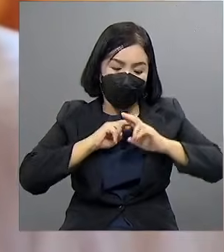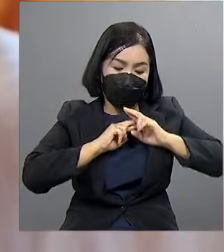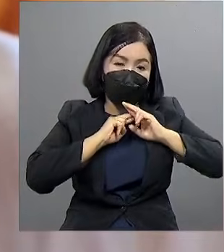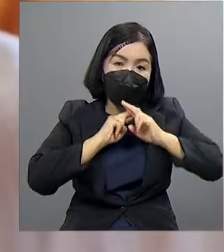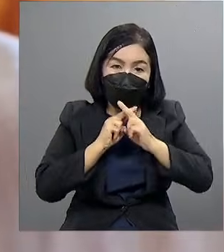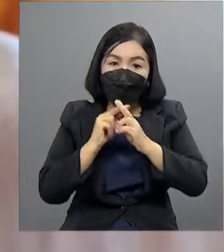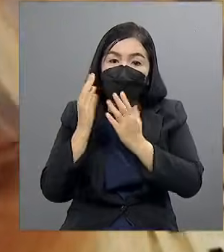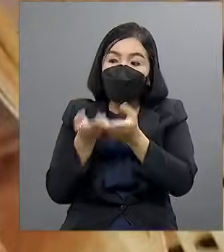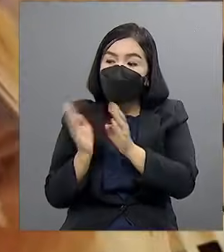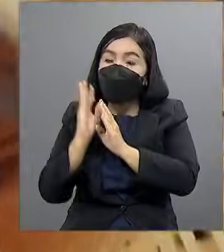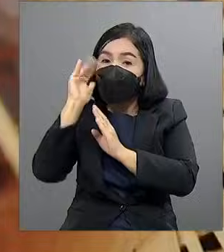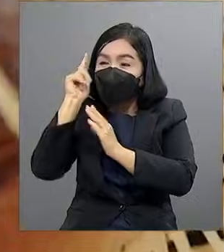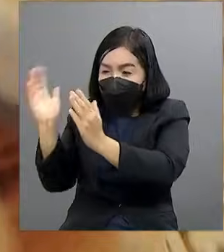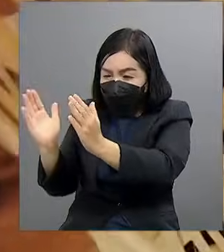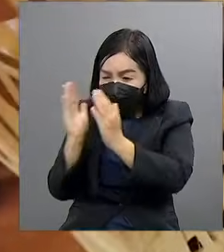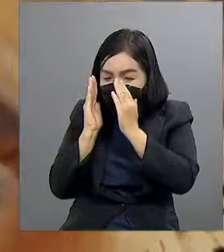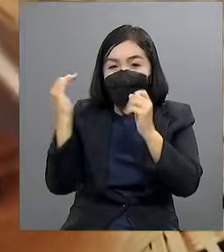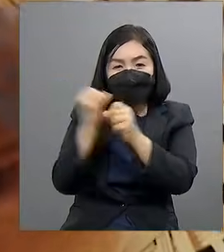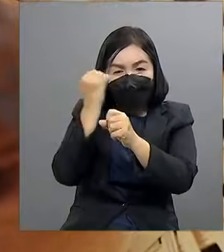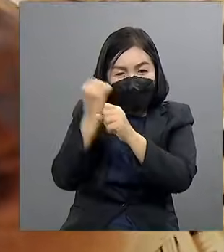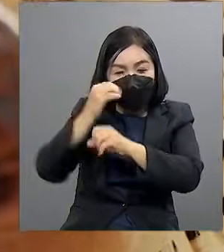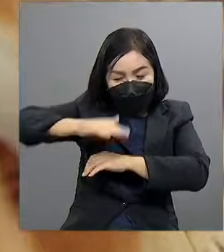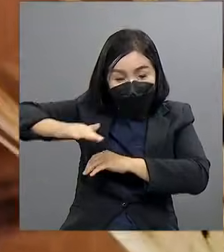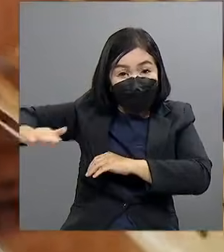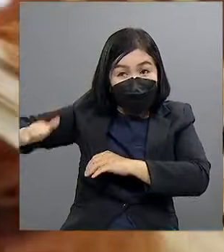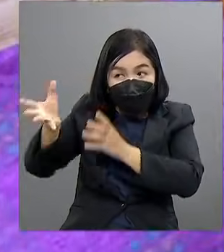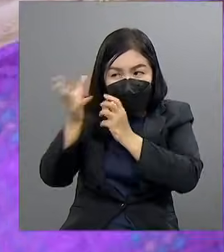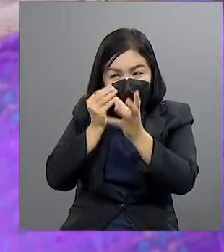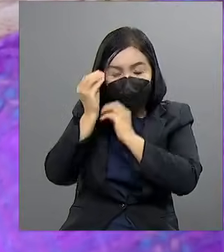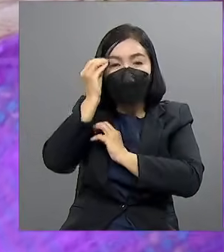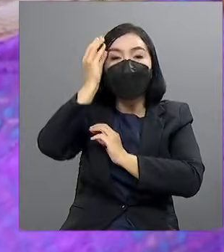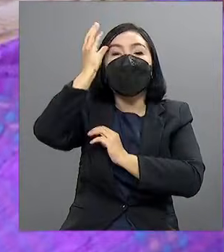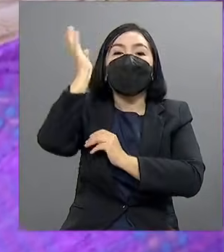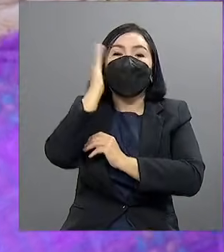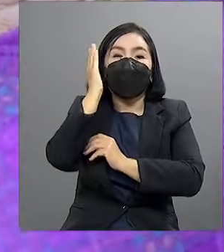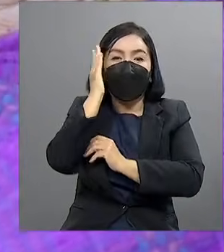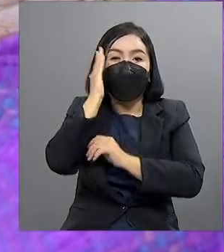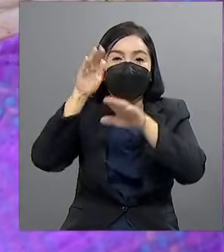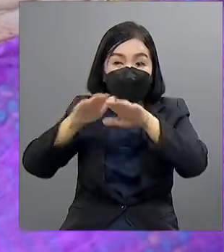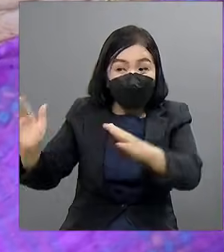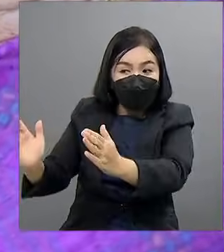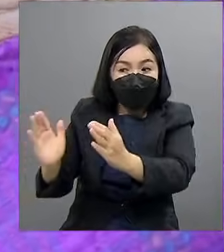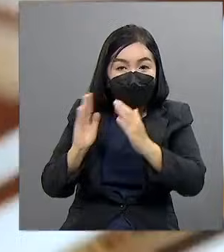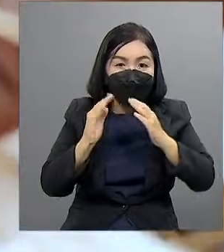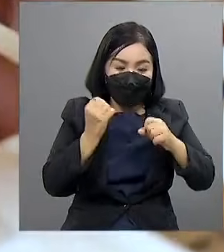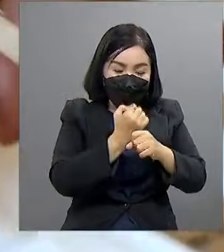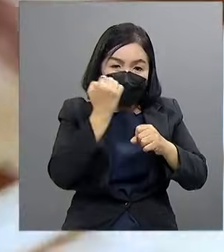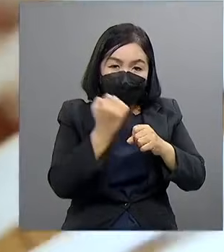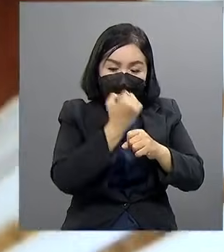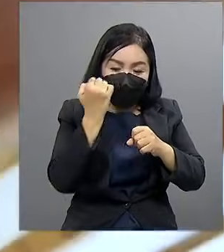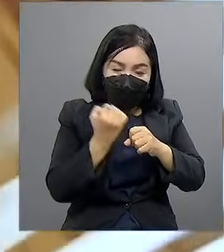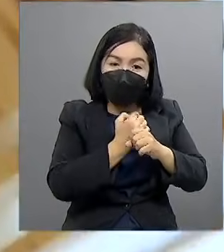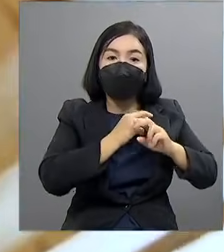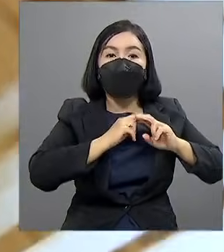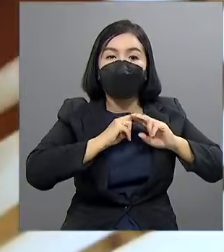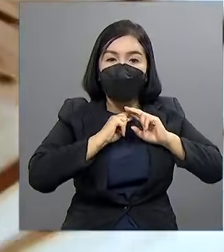พุ่นแล้วเป็นมาแต่น้อยๆพุ่น เห็นเพิ่นเฮ็ดแล้วเขาก็มาเฮ็ดตาม